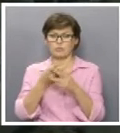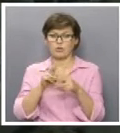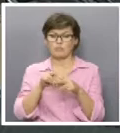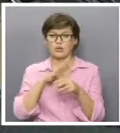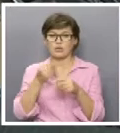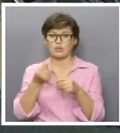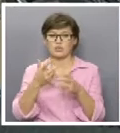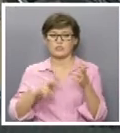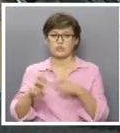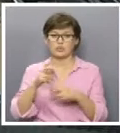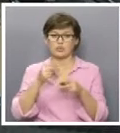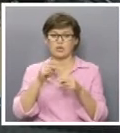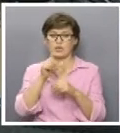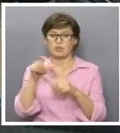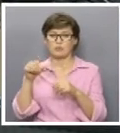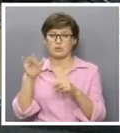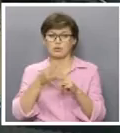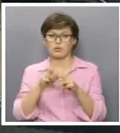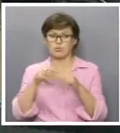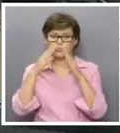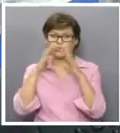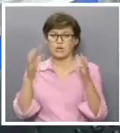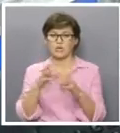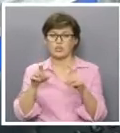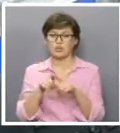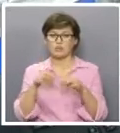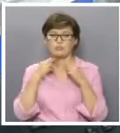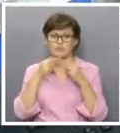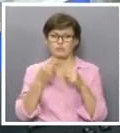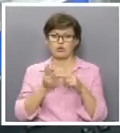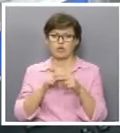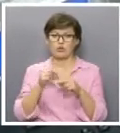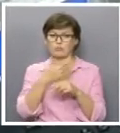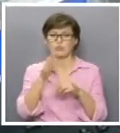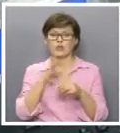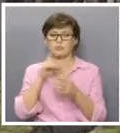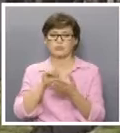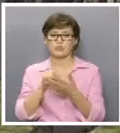Қаржы институттары клиенттердің кепілге қоятын мүлкінің сақтандырылғанына назар аударады екен. Сонымен